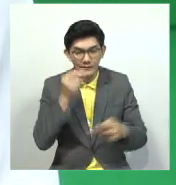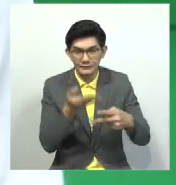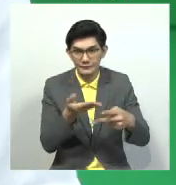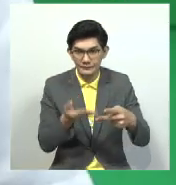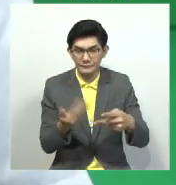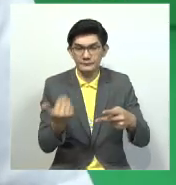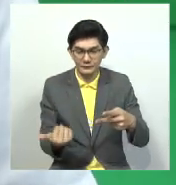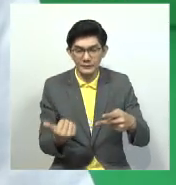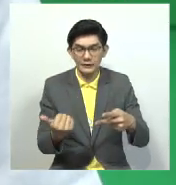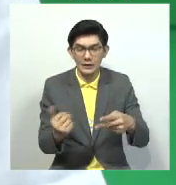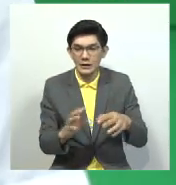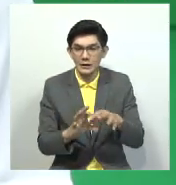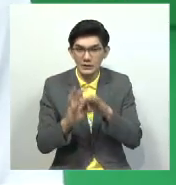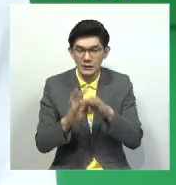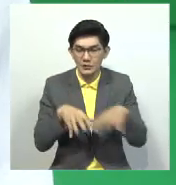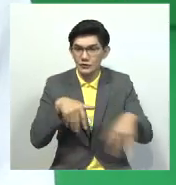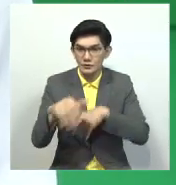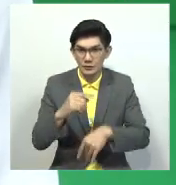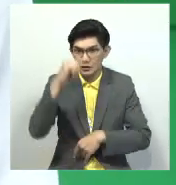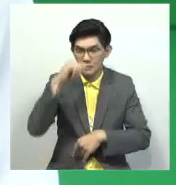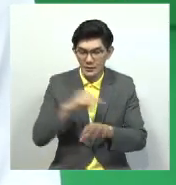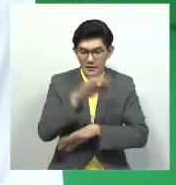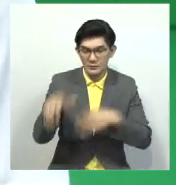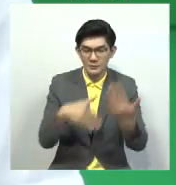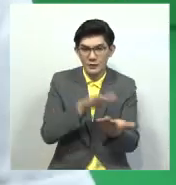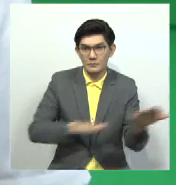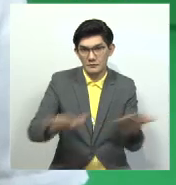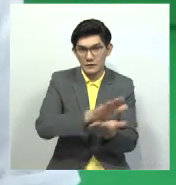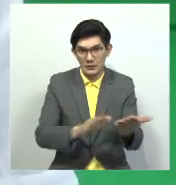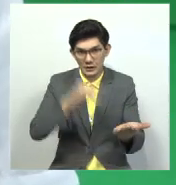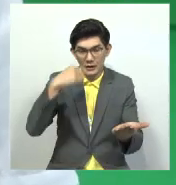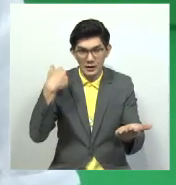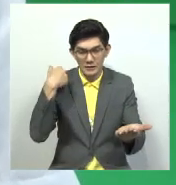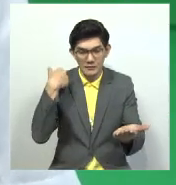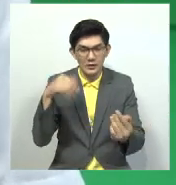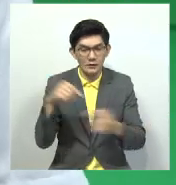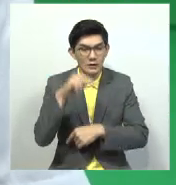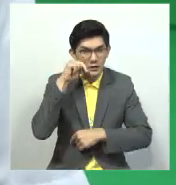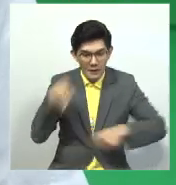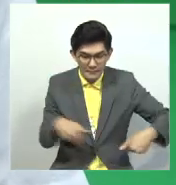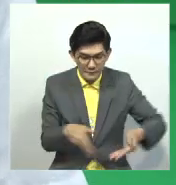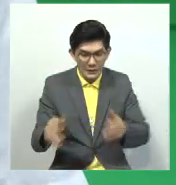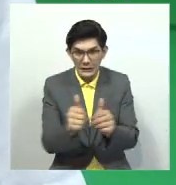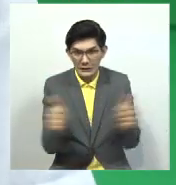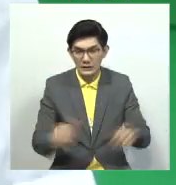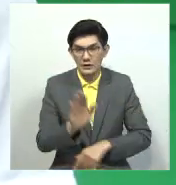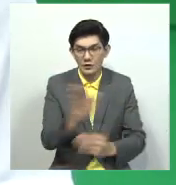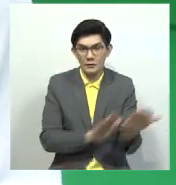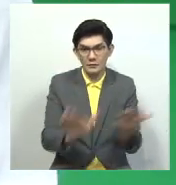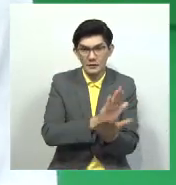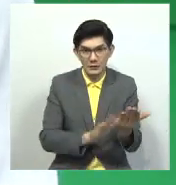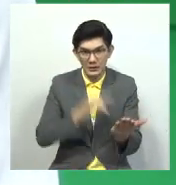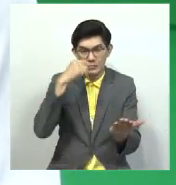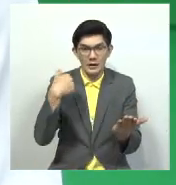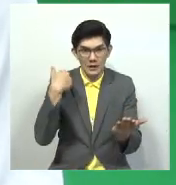เนี่ยก็มีความเกี่ยวข้องกับพี่น้องประชาชนทั้งประเทศคือไปนำน้ำมาจากแม่น้ำศักดิ์สิทธิ์ในประเทศไทยที่เรา